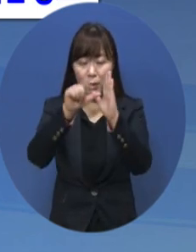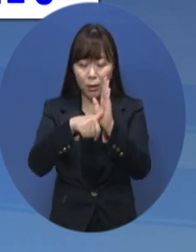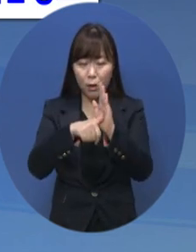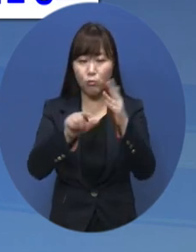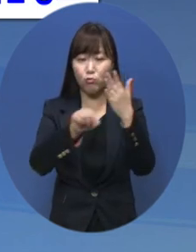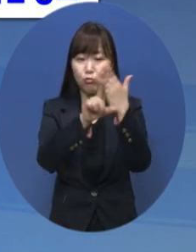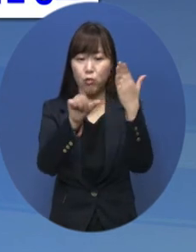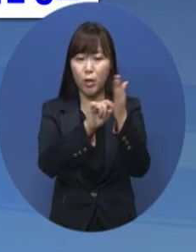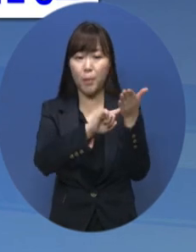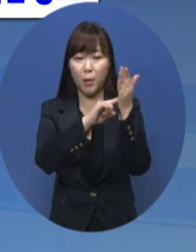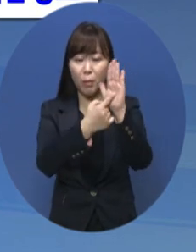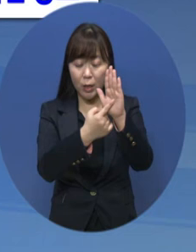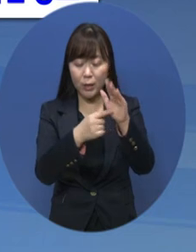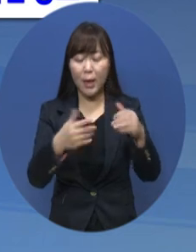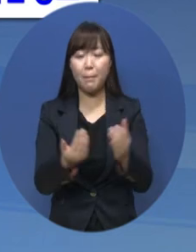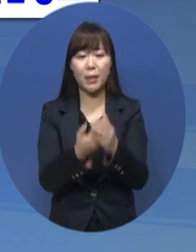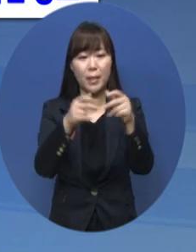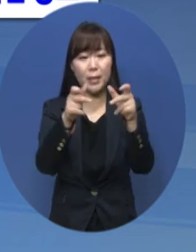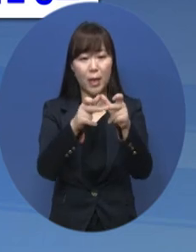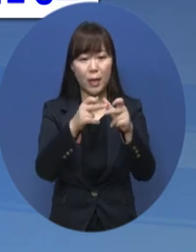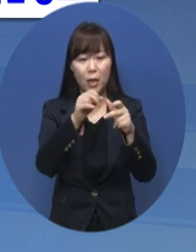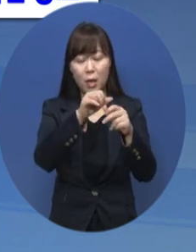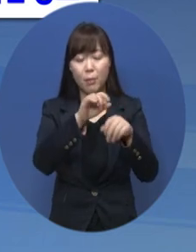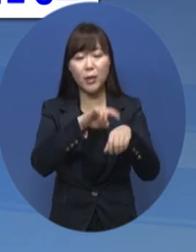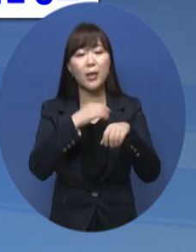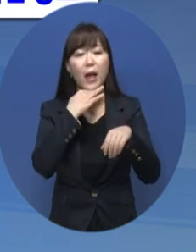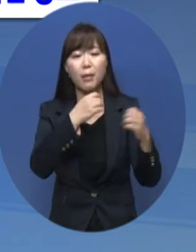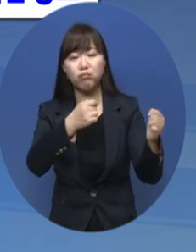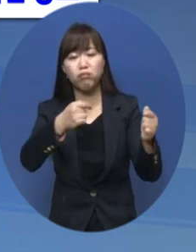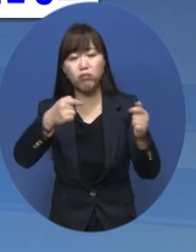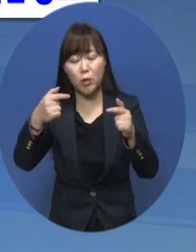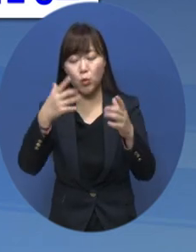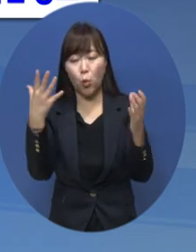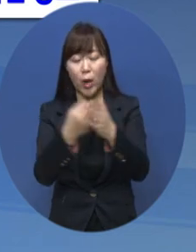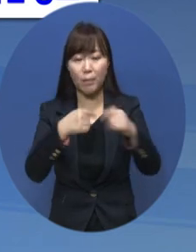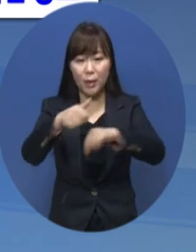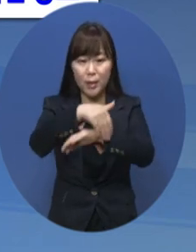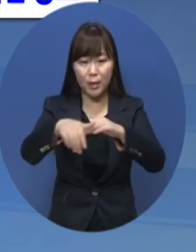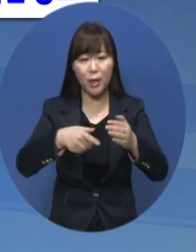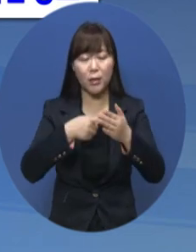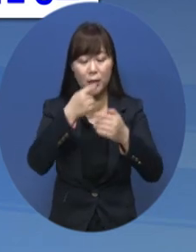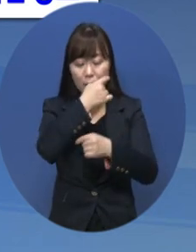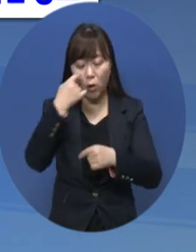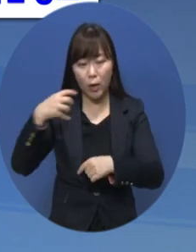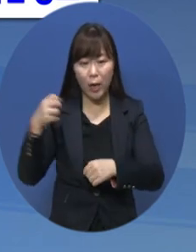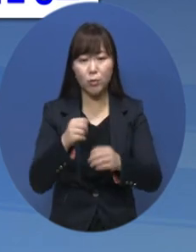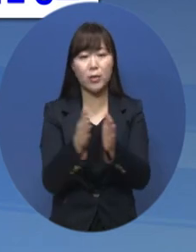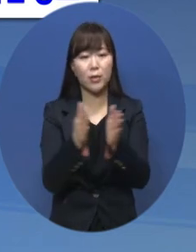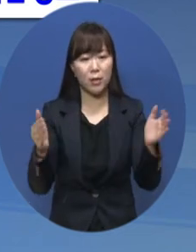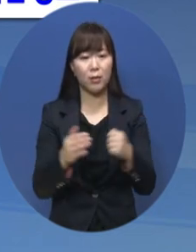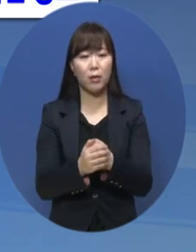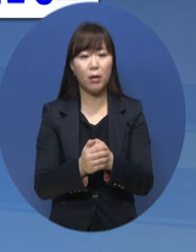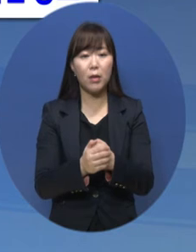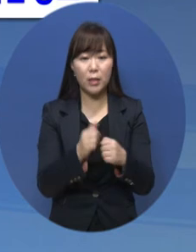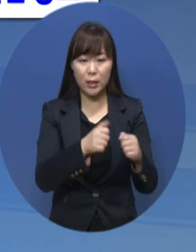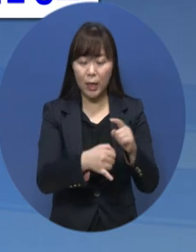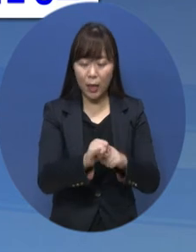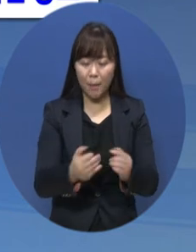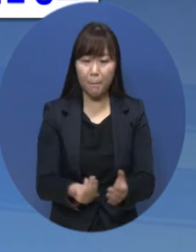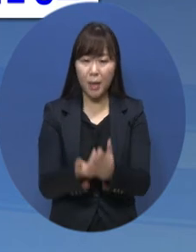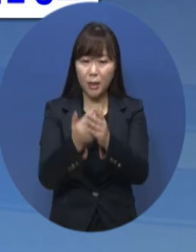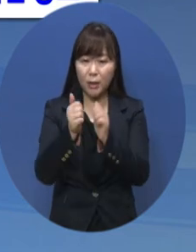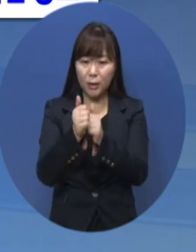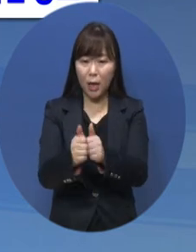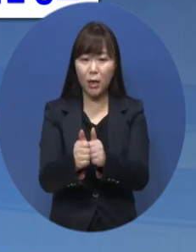9월에 발표된 발달장애인 생애주기별 종합대책에 근거해 실시되는 사업으로 발달장애인 자녀의 성장에